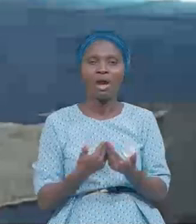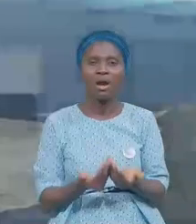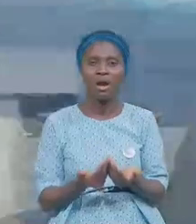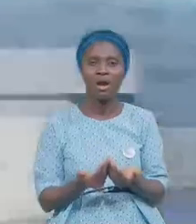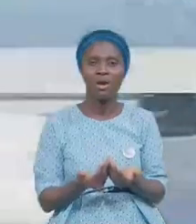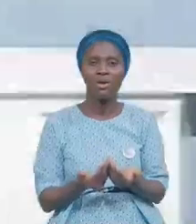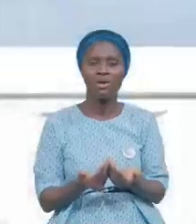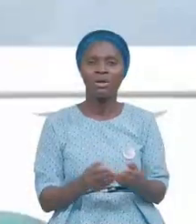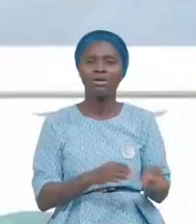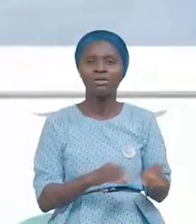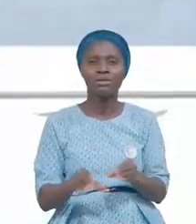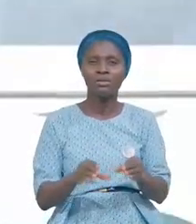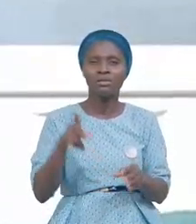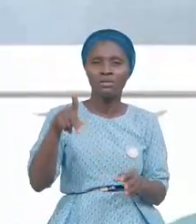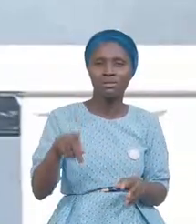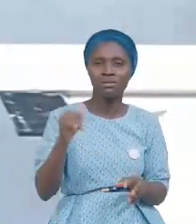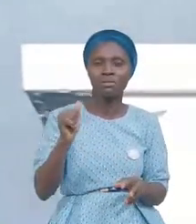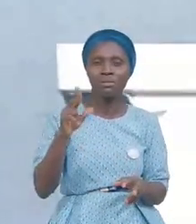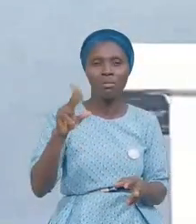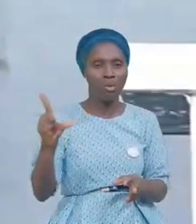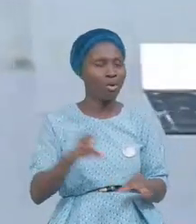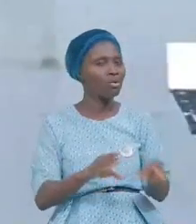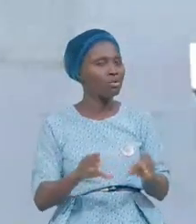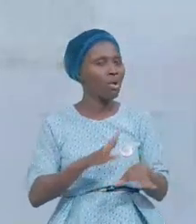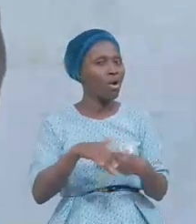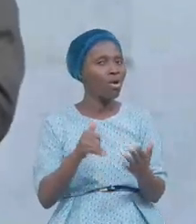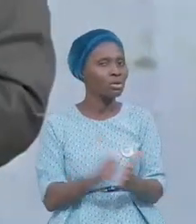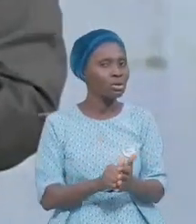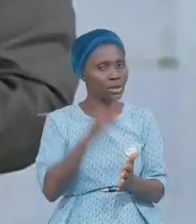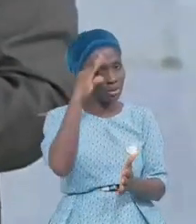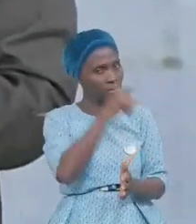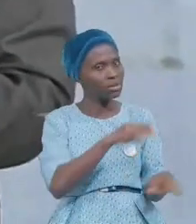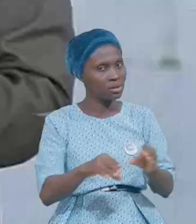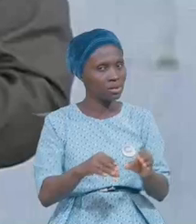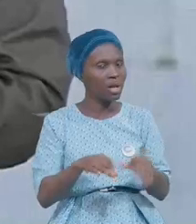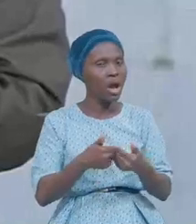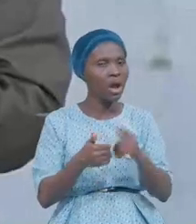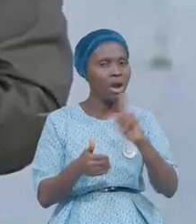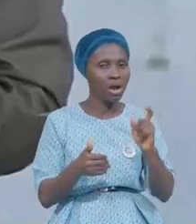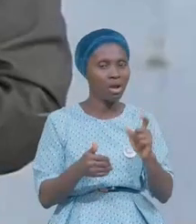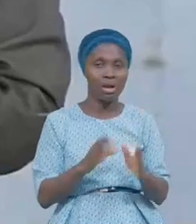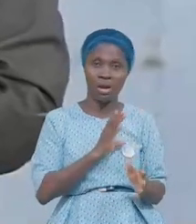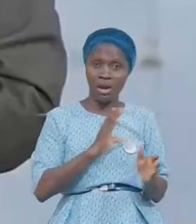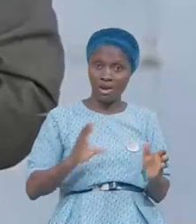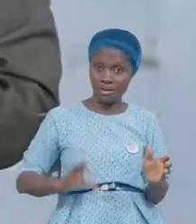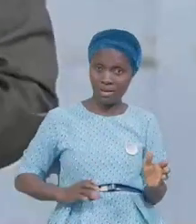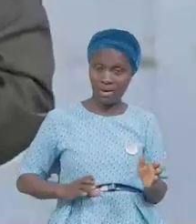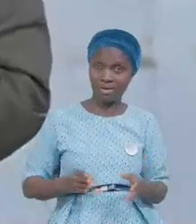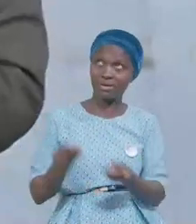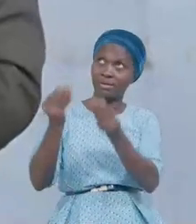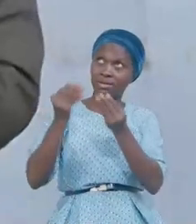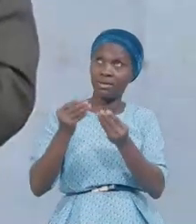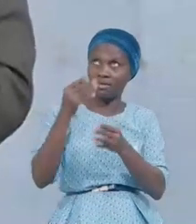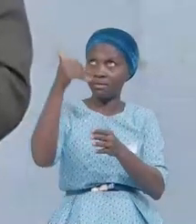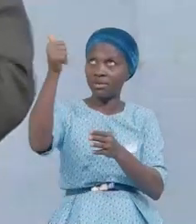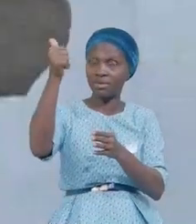Comment Paul a-t-il fait cela? Tout ce qu'il a fait, Christ s'est donné